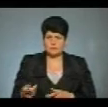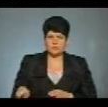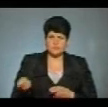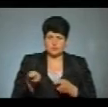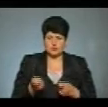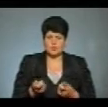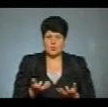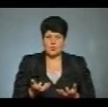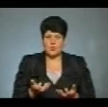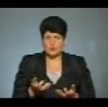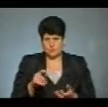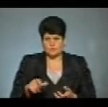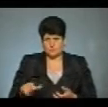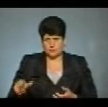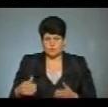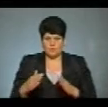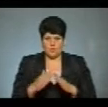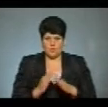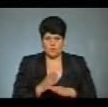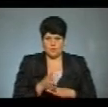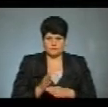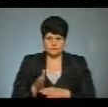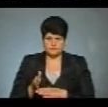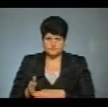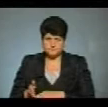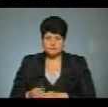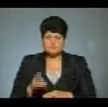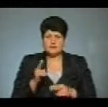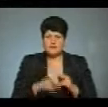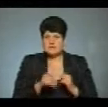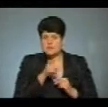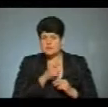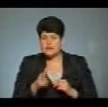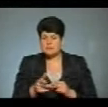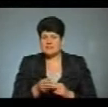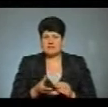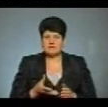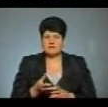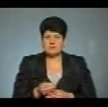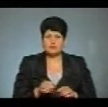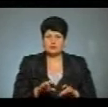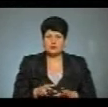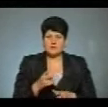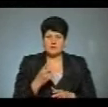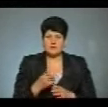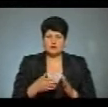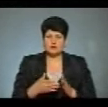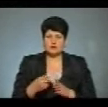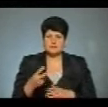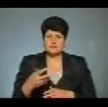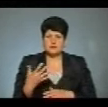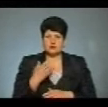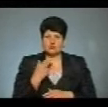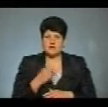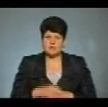доставлятися одержувачам додому. Кінцевий термін виплати постановою передбачений до 25